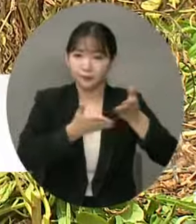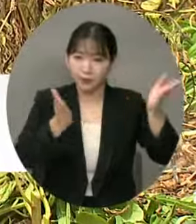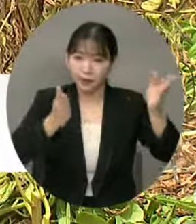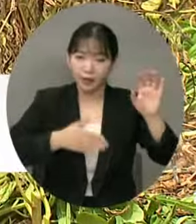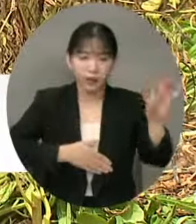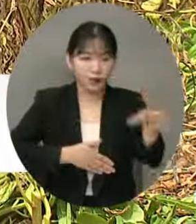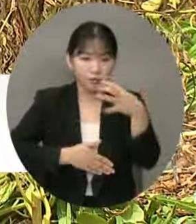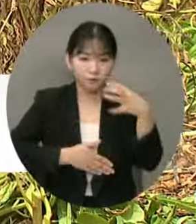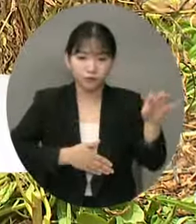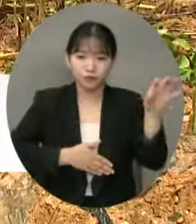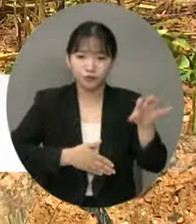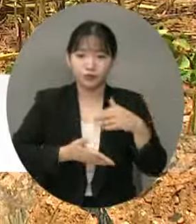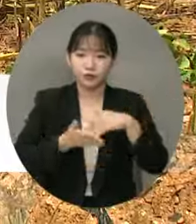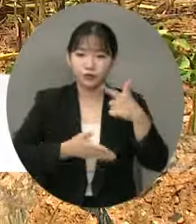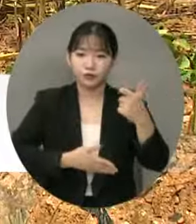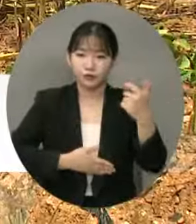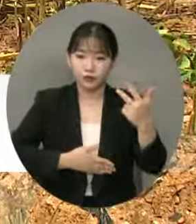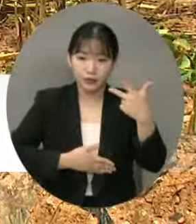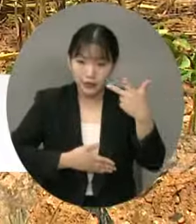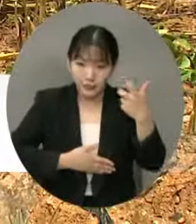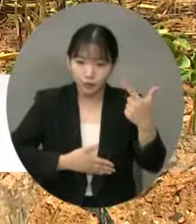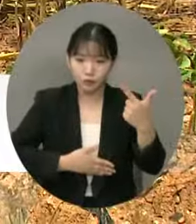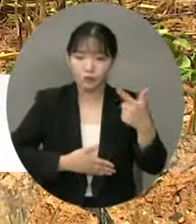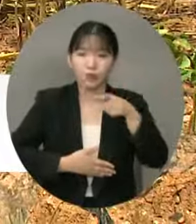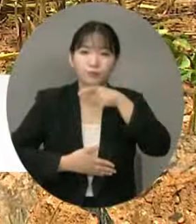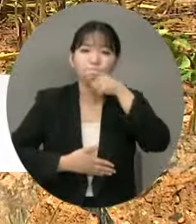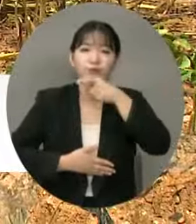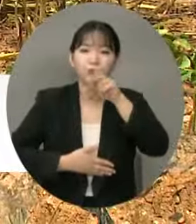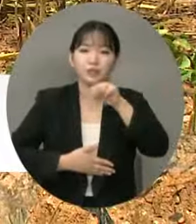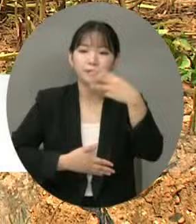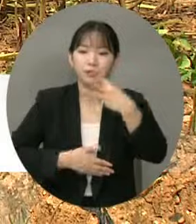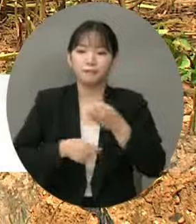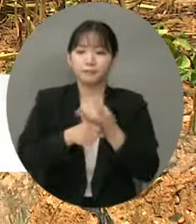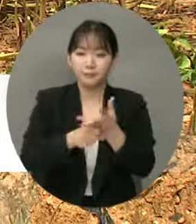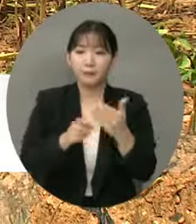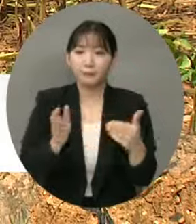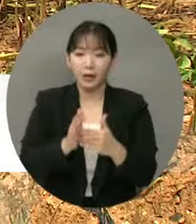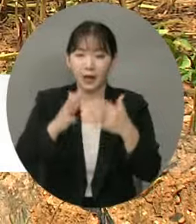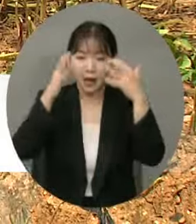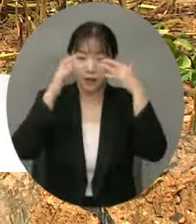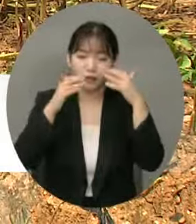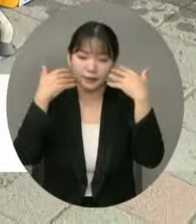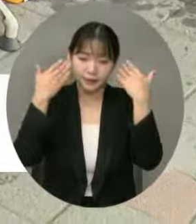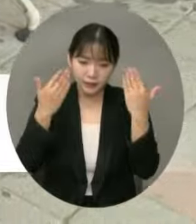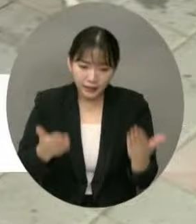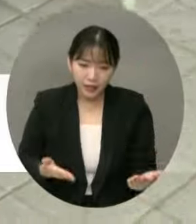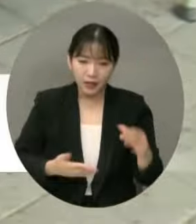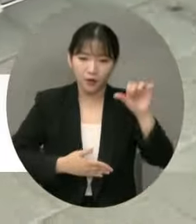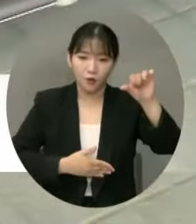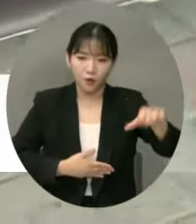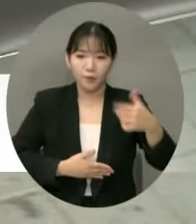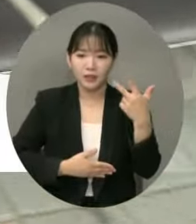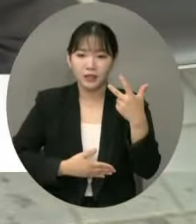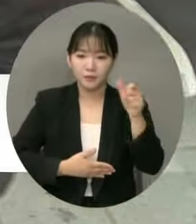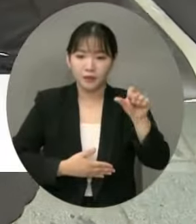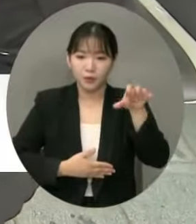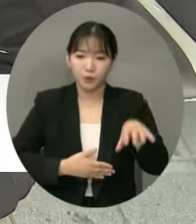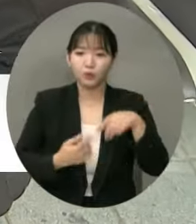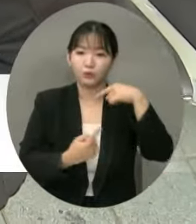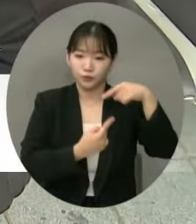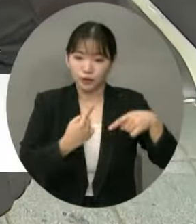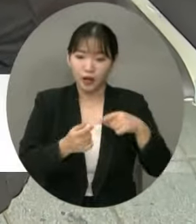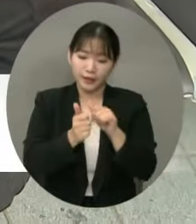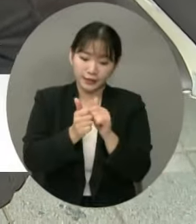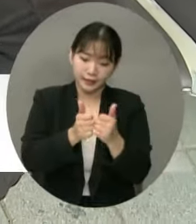선풍기 여대 생수 2 3,000개를 전달했으며 무더위 쉼터 50025 곳 운영과 함께